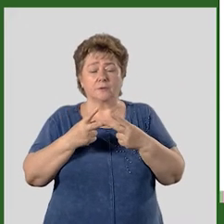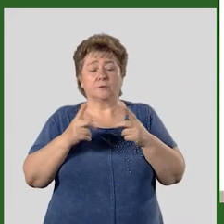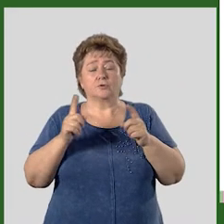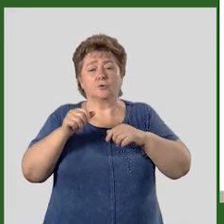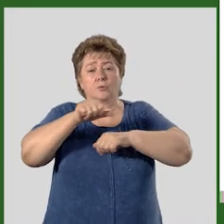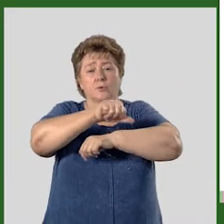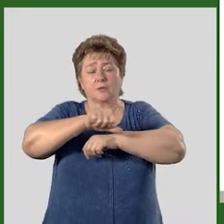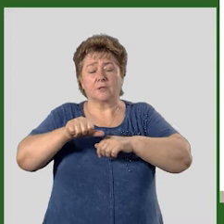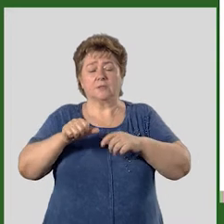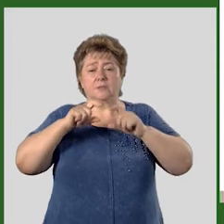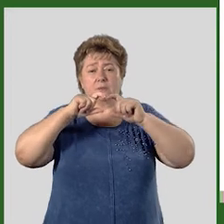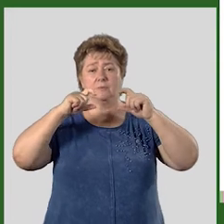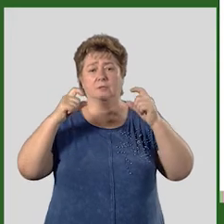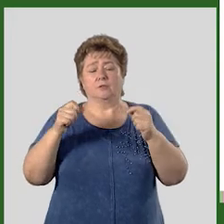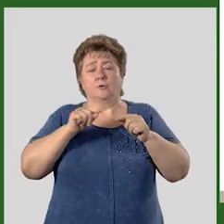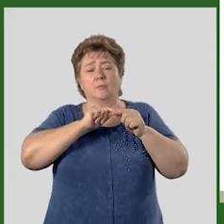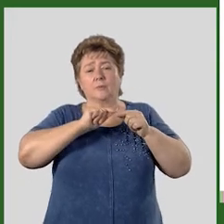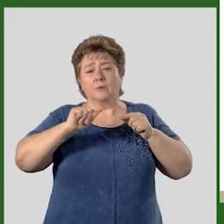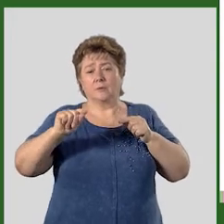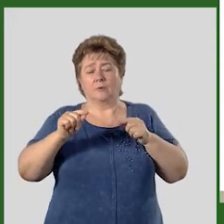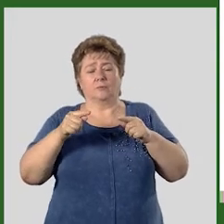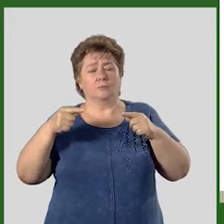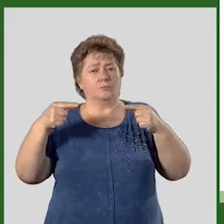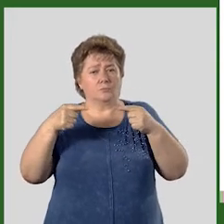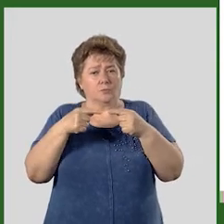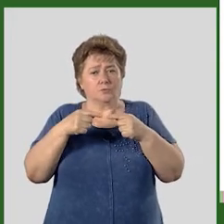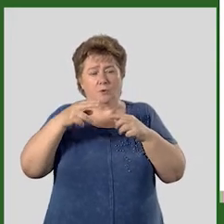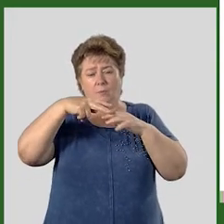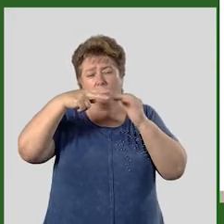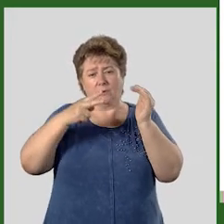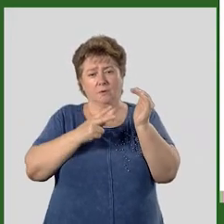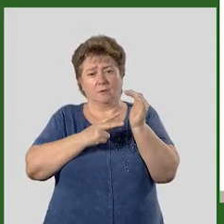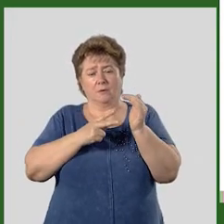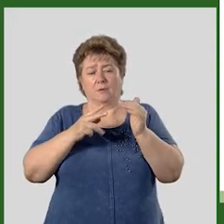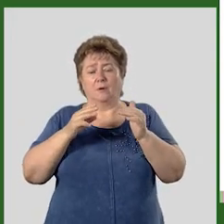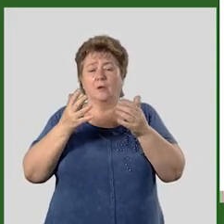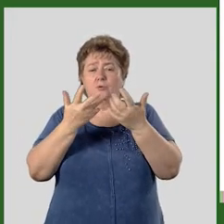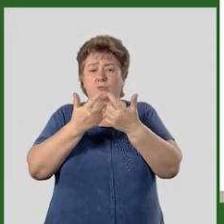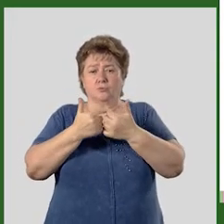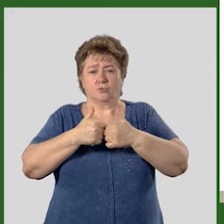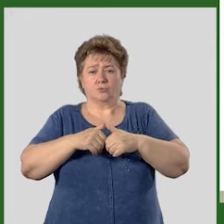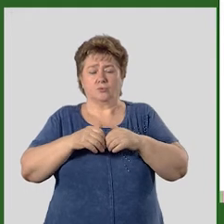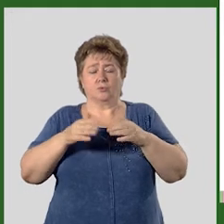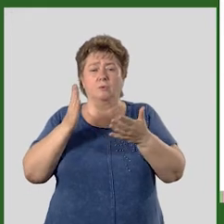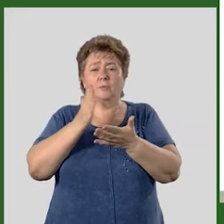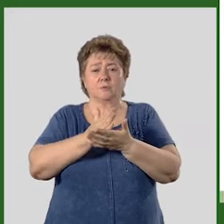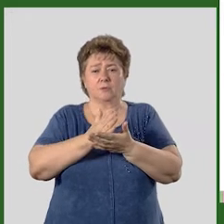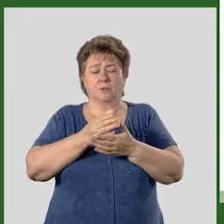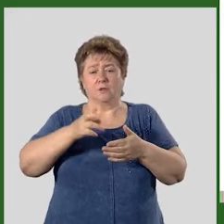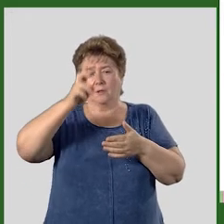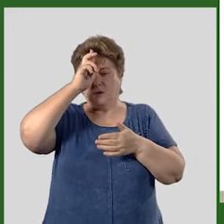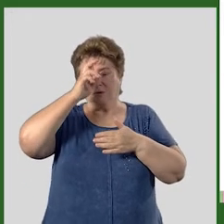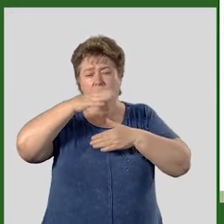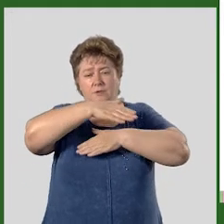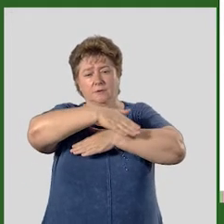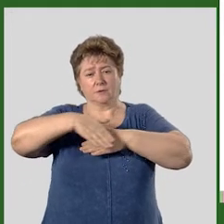что границы поясов проведены не строго по меридианам, а с учетом расположения